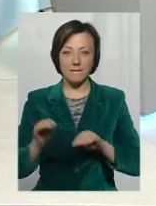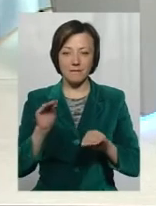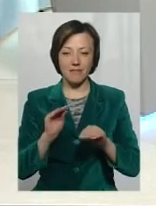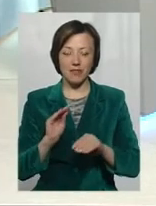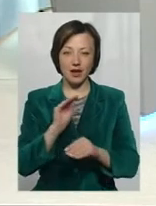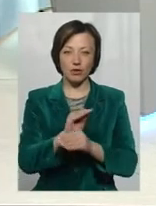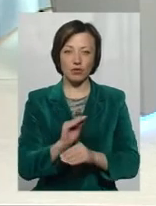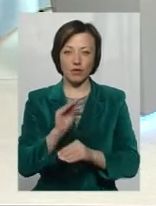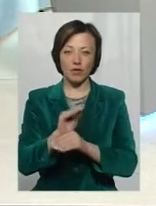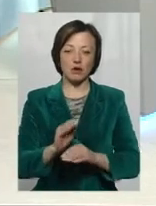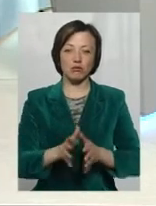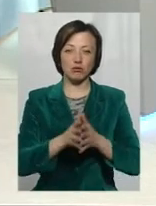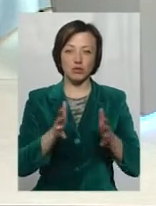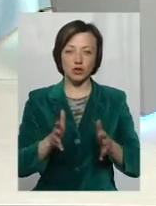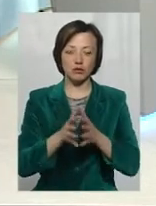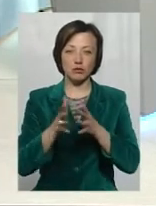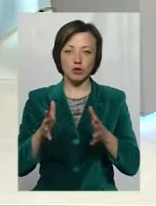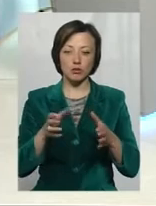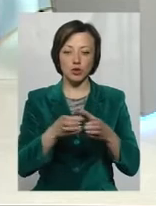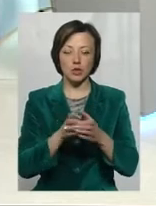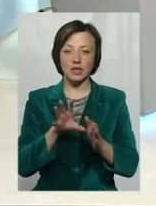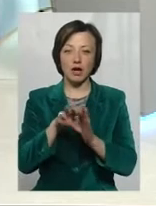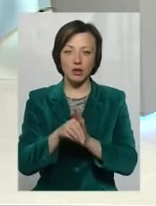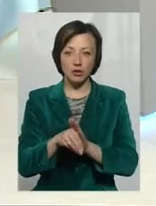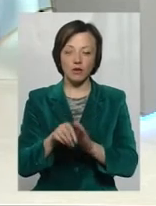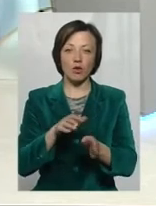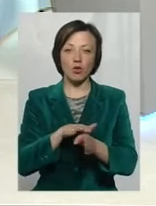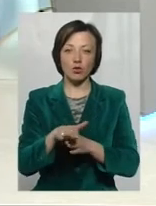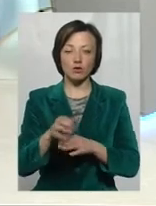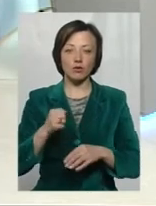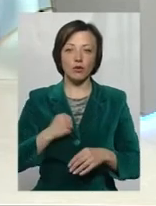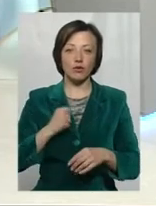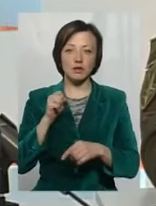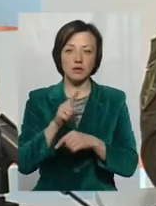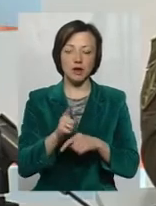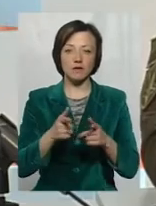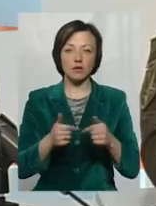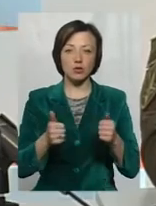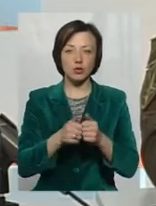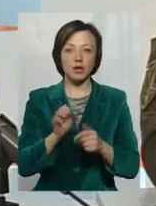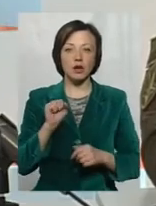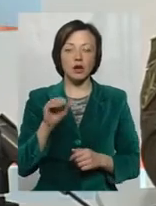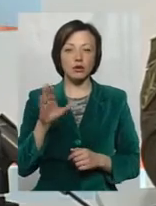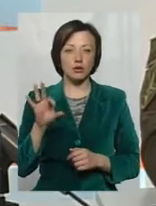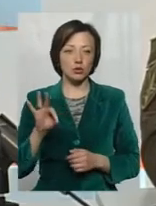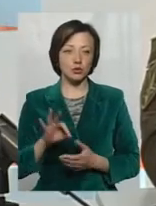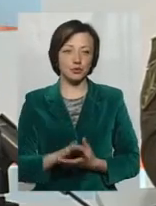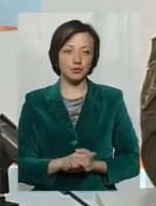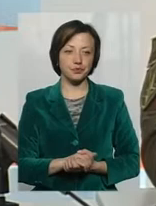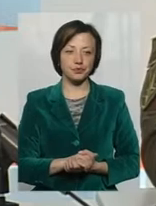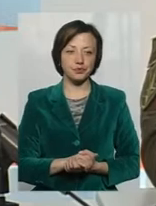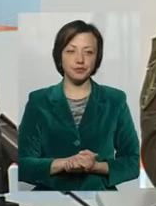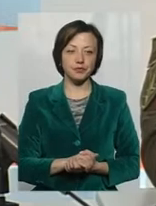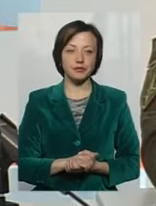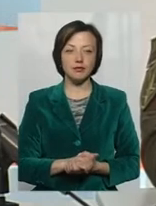все більше і більше підрозділів задіюються для того, щоб виконувати службово-бойові завдання в зоні проведення антитерористичної операції.